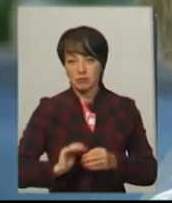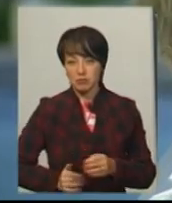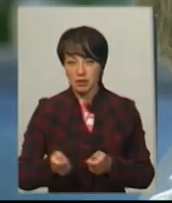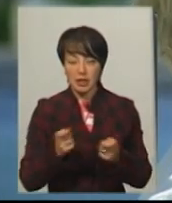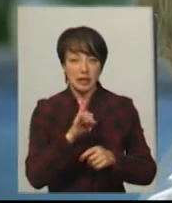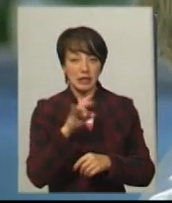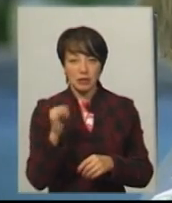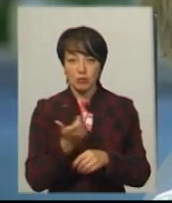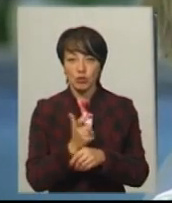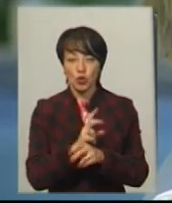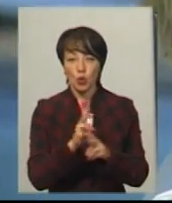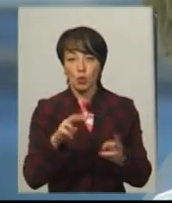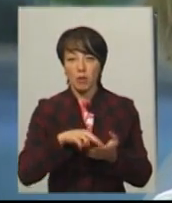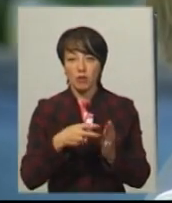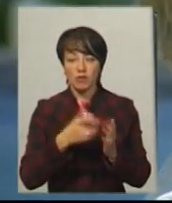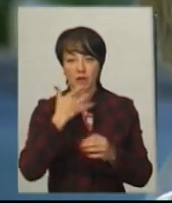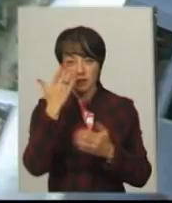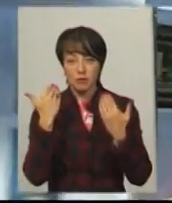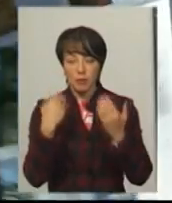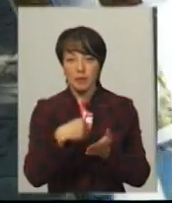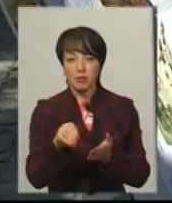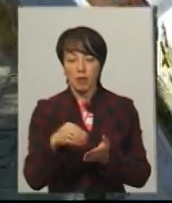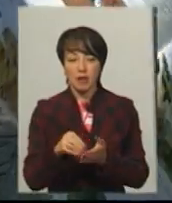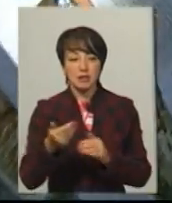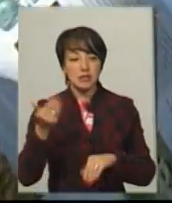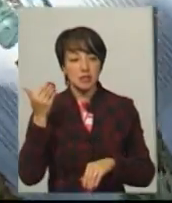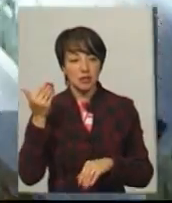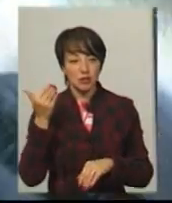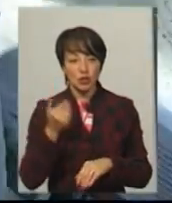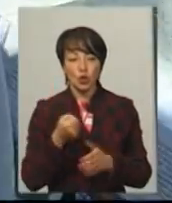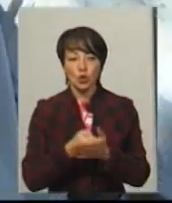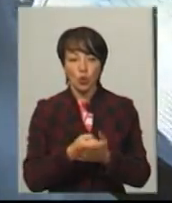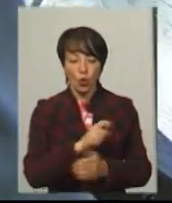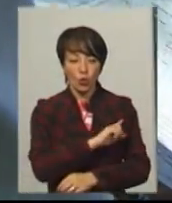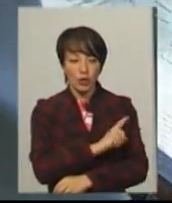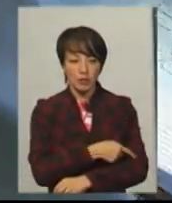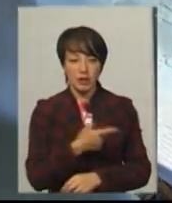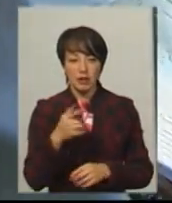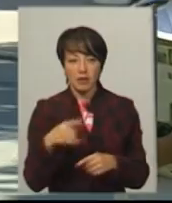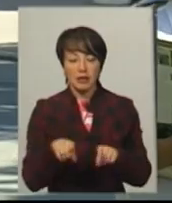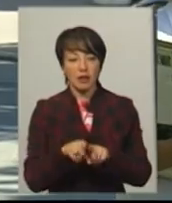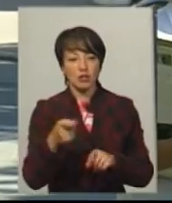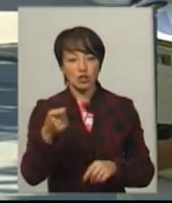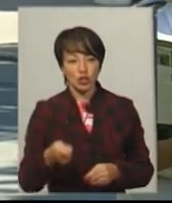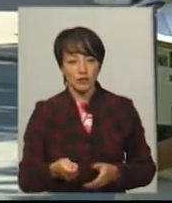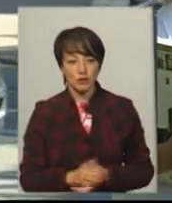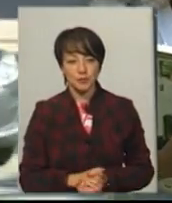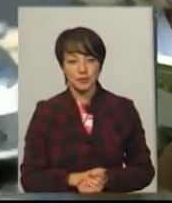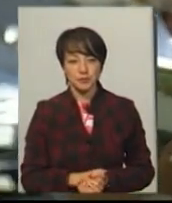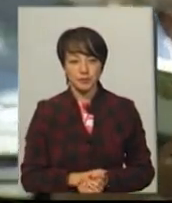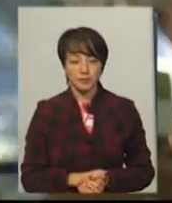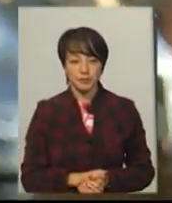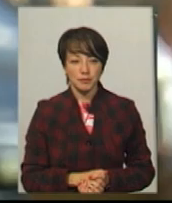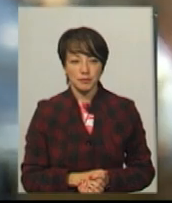Ні, адже більшість тих, хто планував літній відпочинок, придбали тури заздалегідь, ще до укріплення гривні, бо так дешевше. Олексій Гомон, Ігор